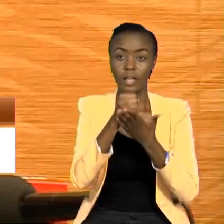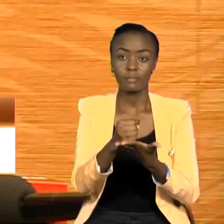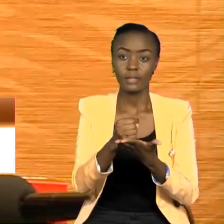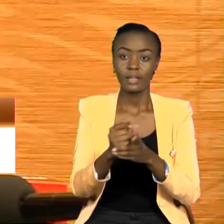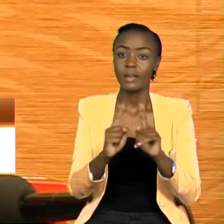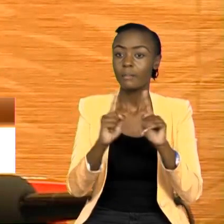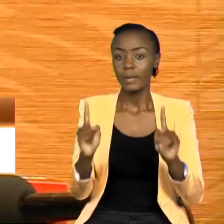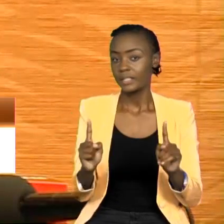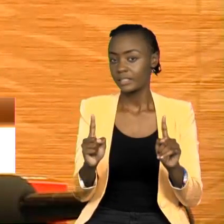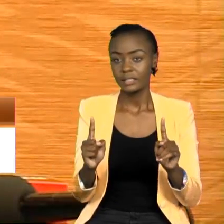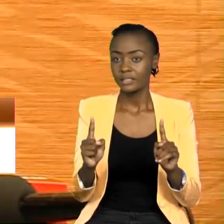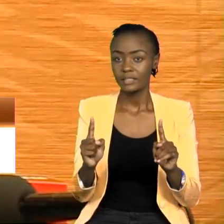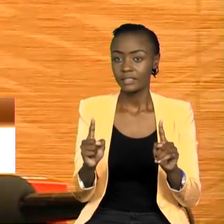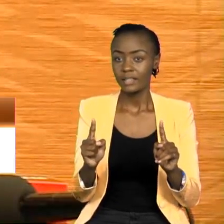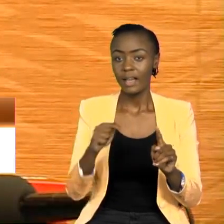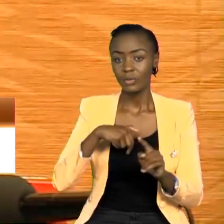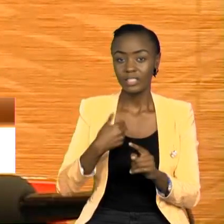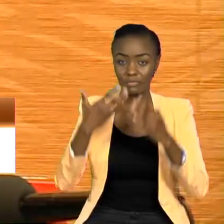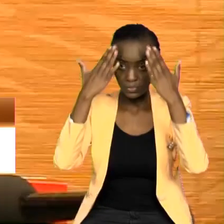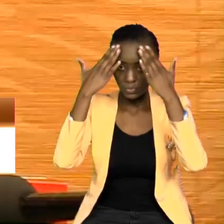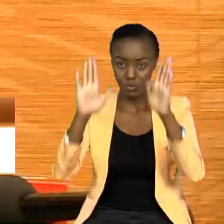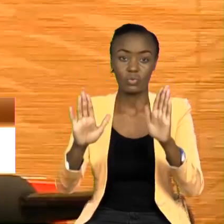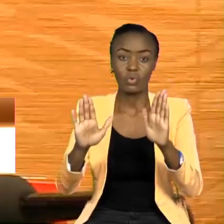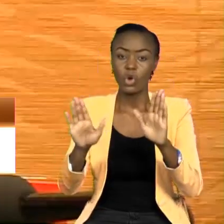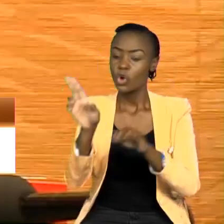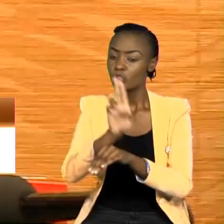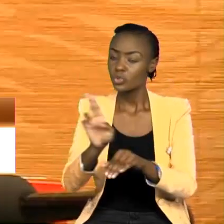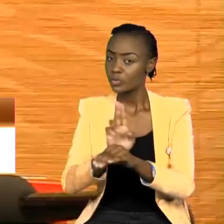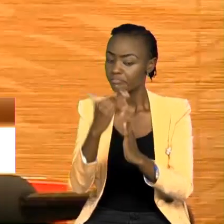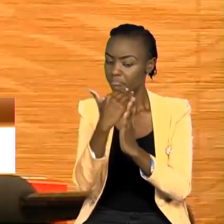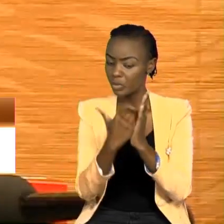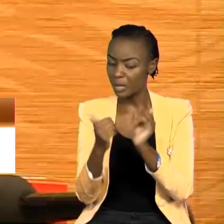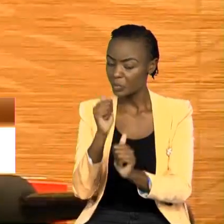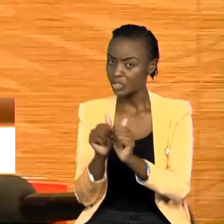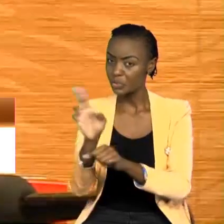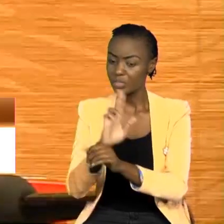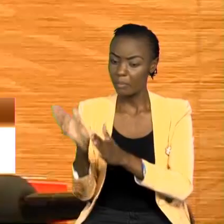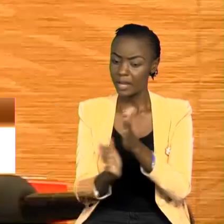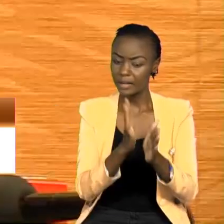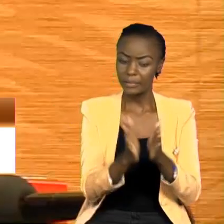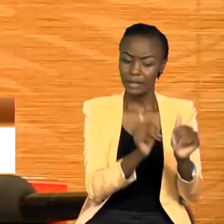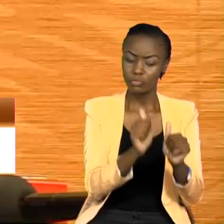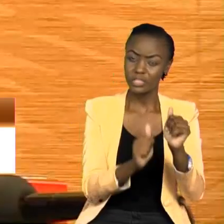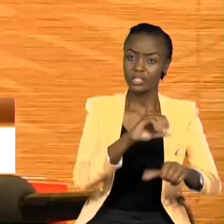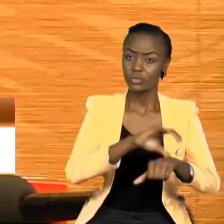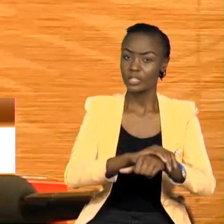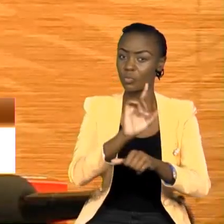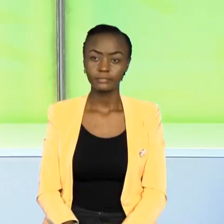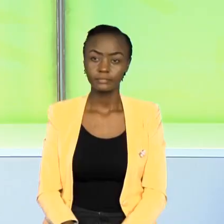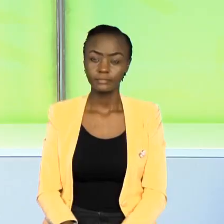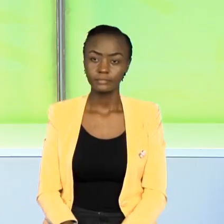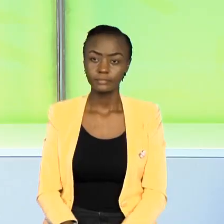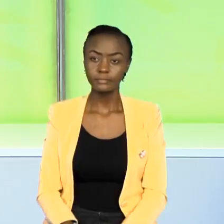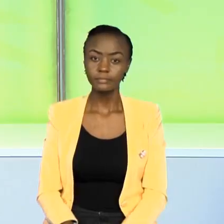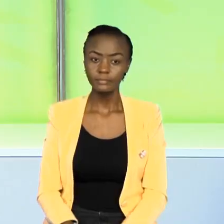But it seemed that we don't know which criteria was used for the people who are being supported with this 1,000 shillings.